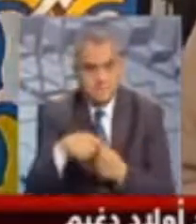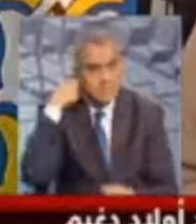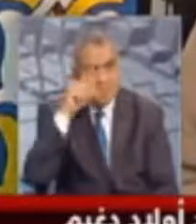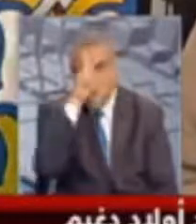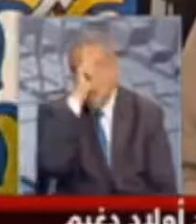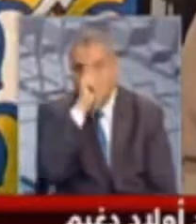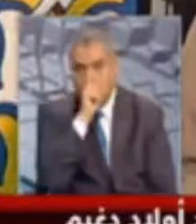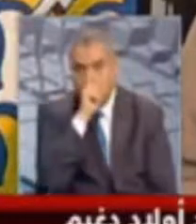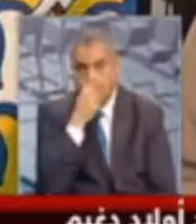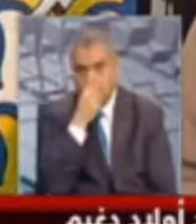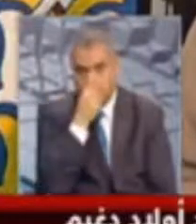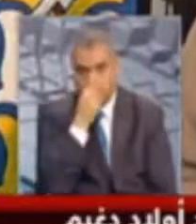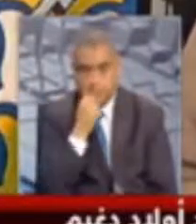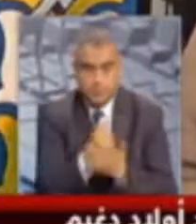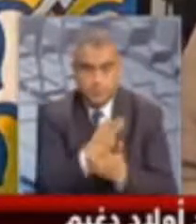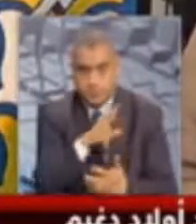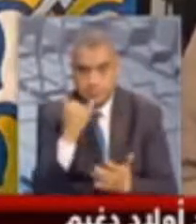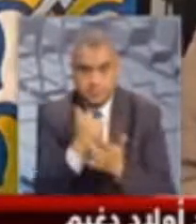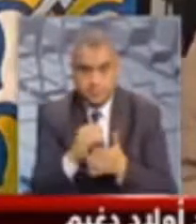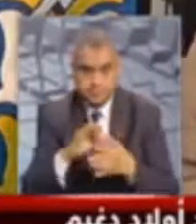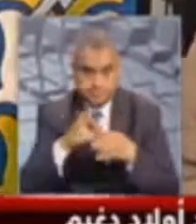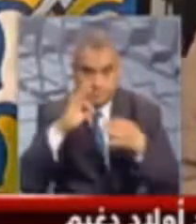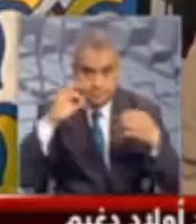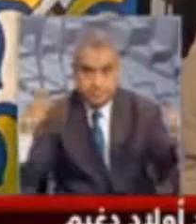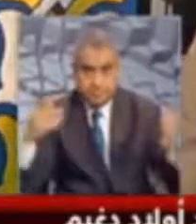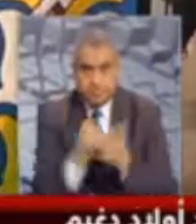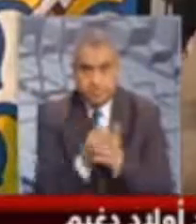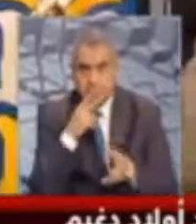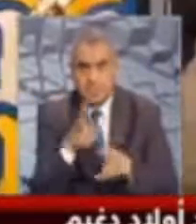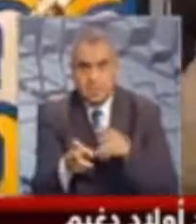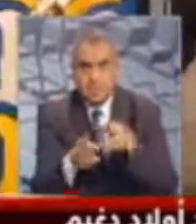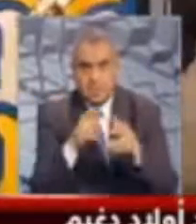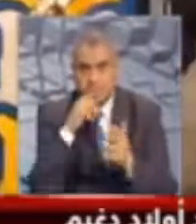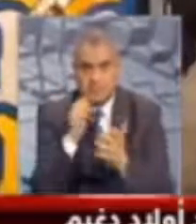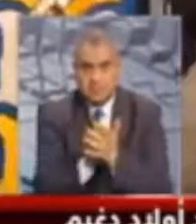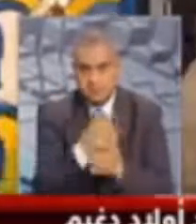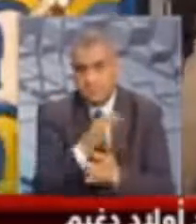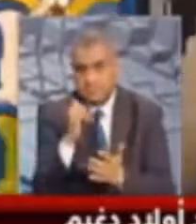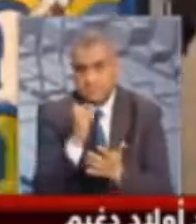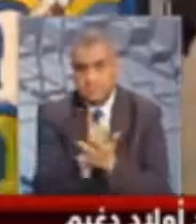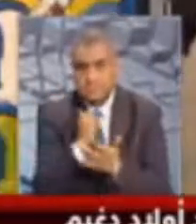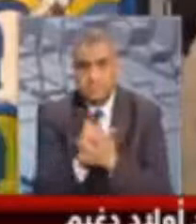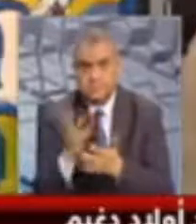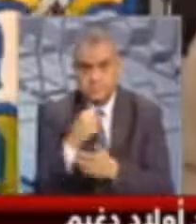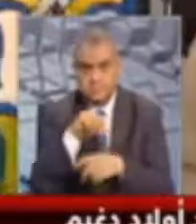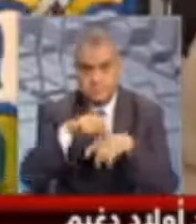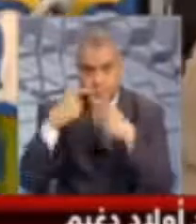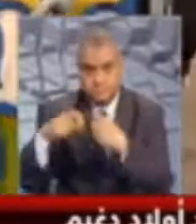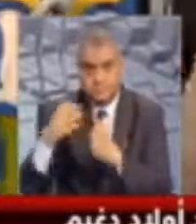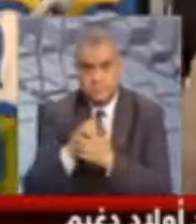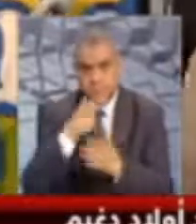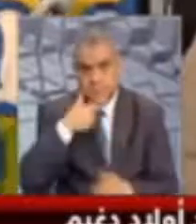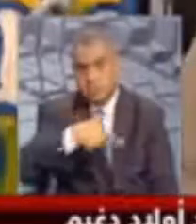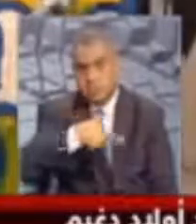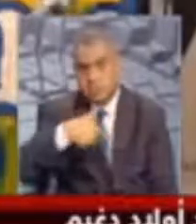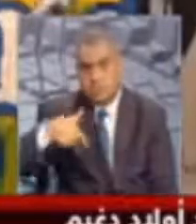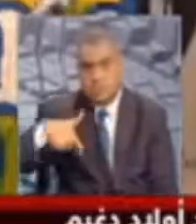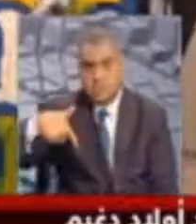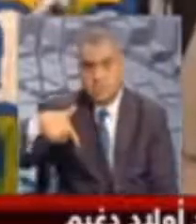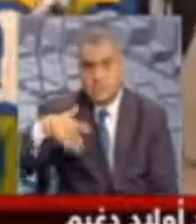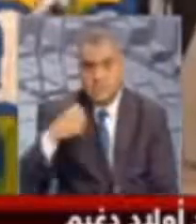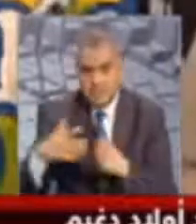وزير الأوقاف. لكن مزيد عن هذه الافتتاحات والتي وصلت حتى الآن 660